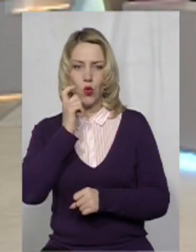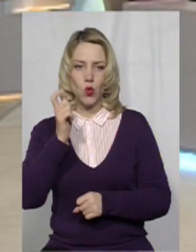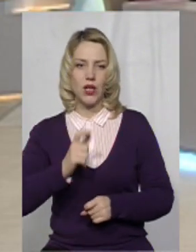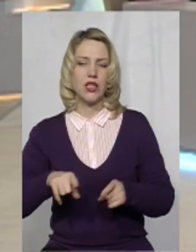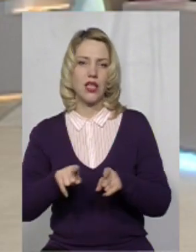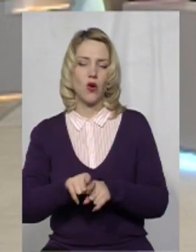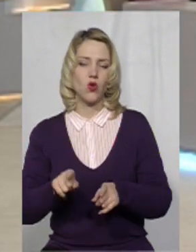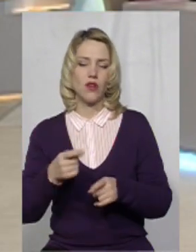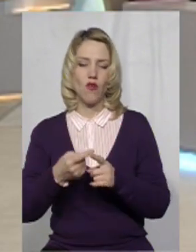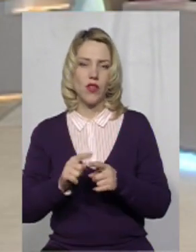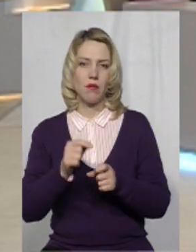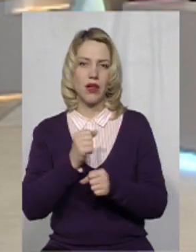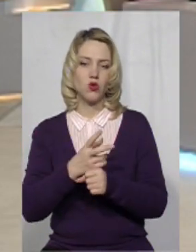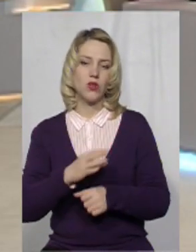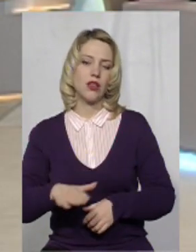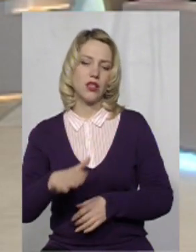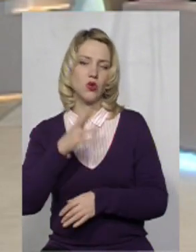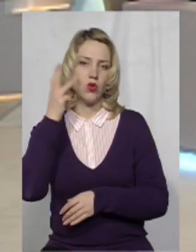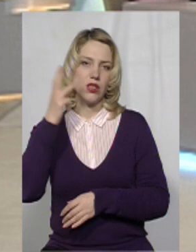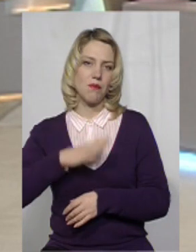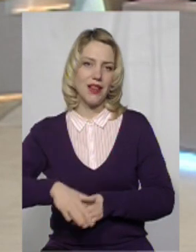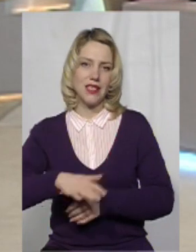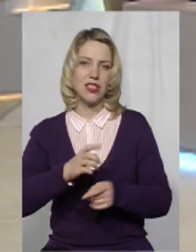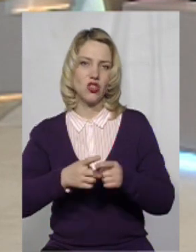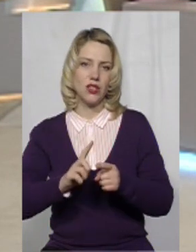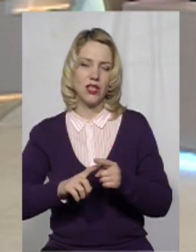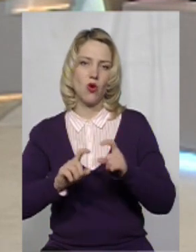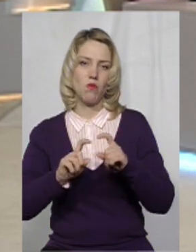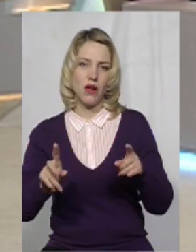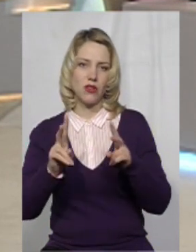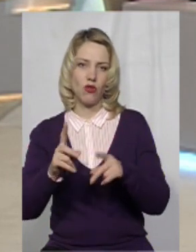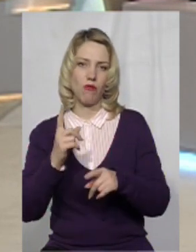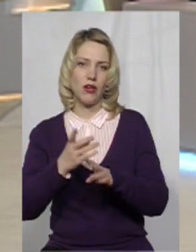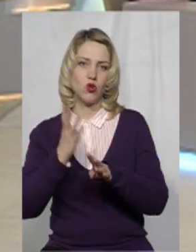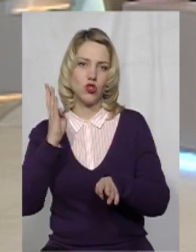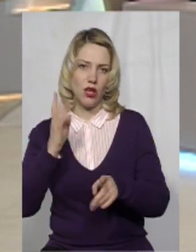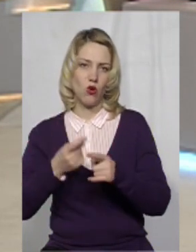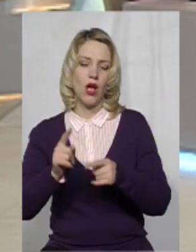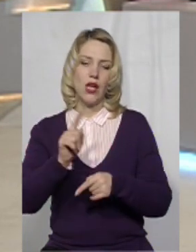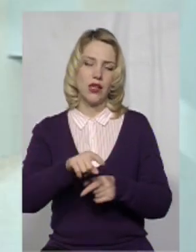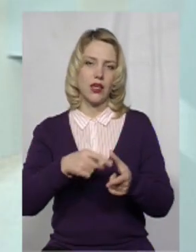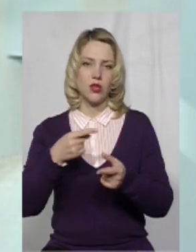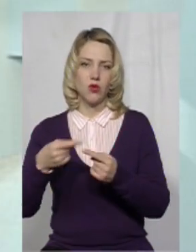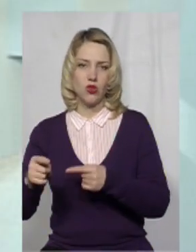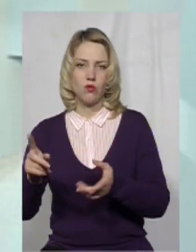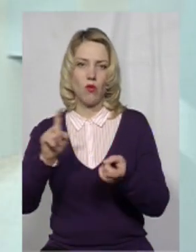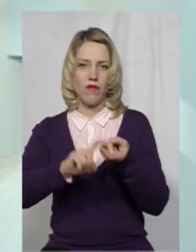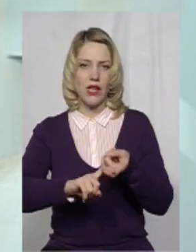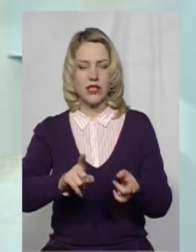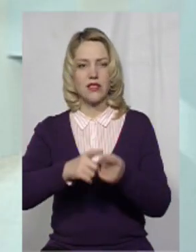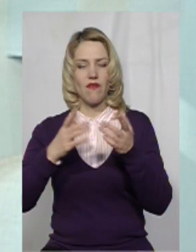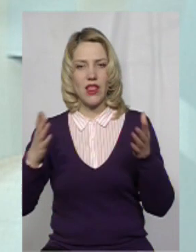також вони працюють на території Хмельниччини. Тобто це ті компанії, тобто які в першу чергу таким чи іншим чином пов'язані з